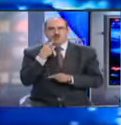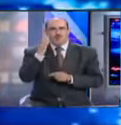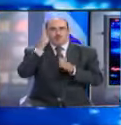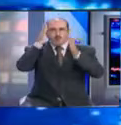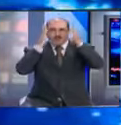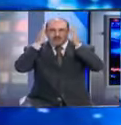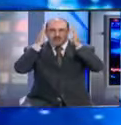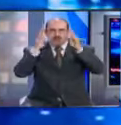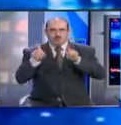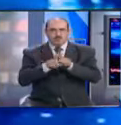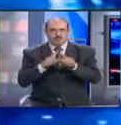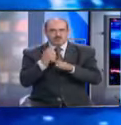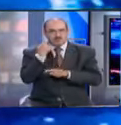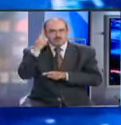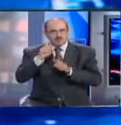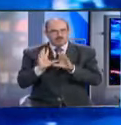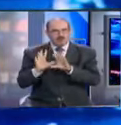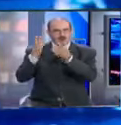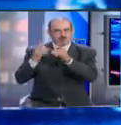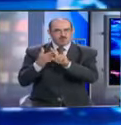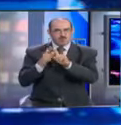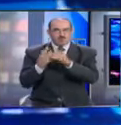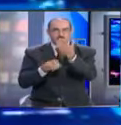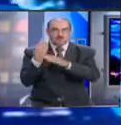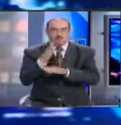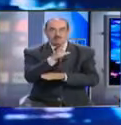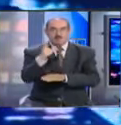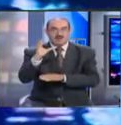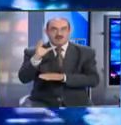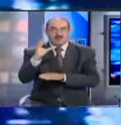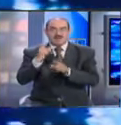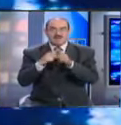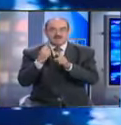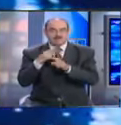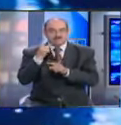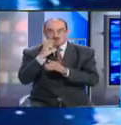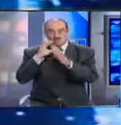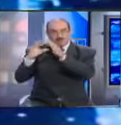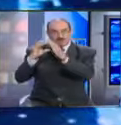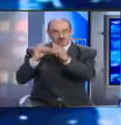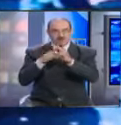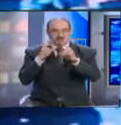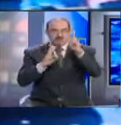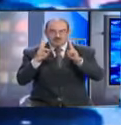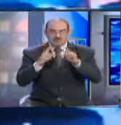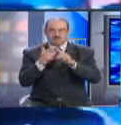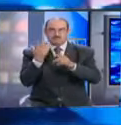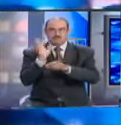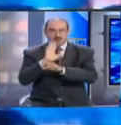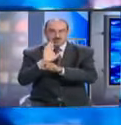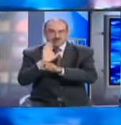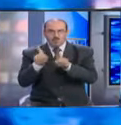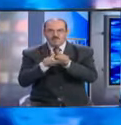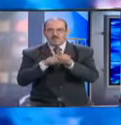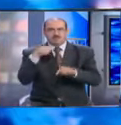أما بخصوص الوضع باستحداث بكالوريا الفنون السمعية البصري، المسرح، السينما، فقد أبرز